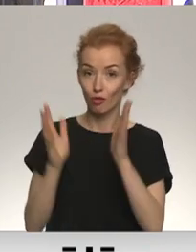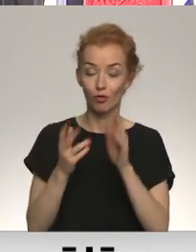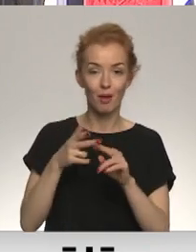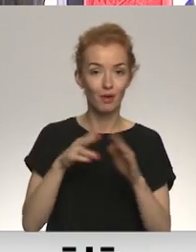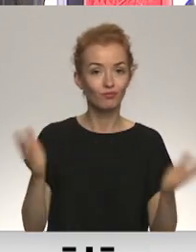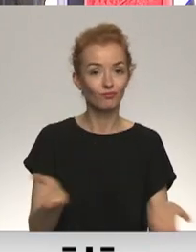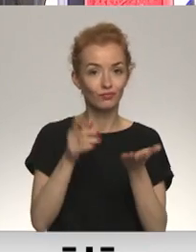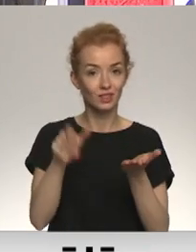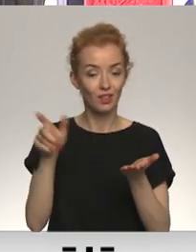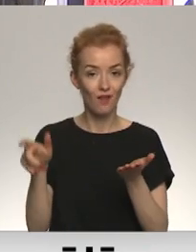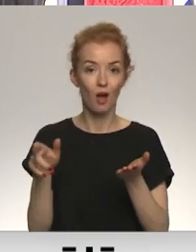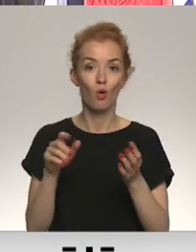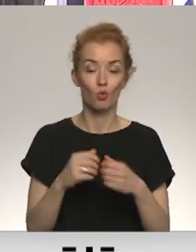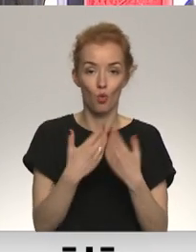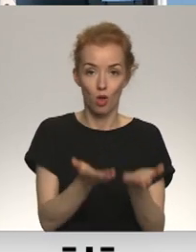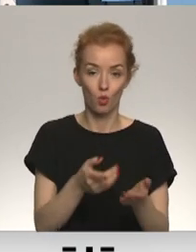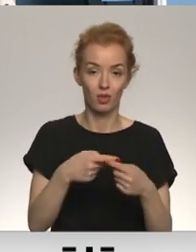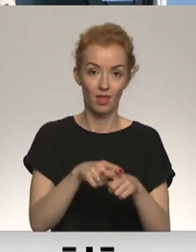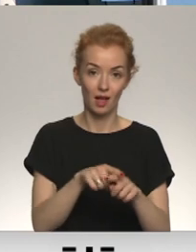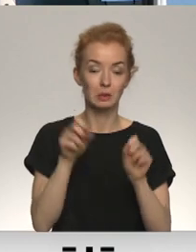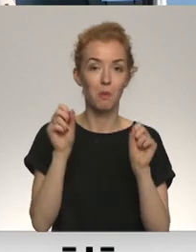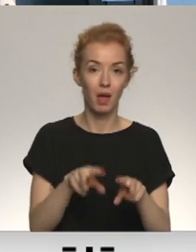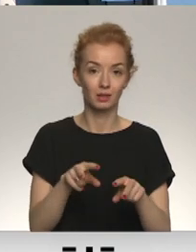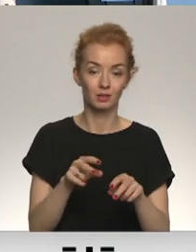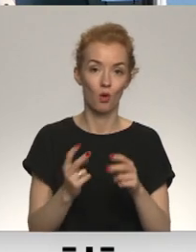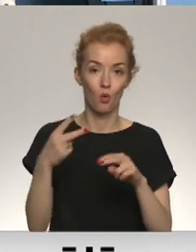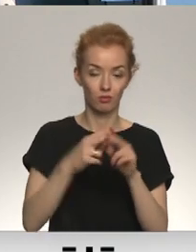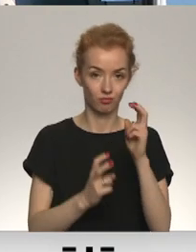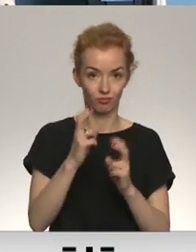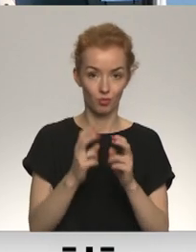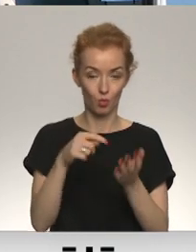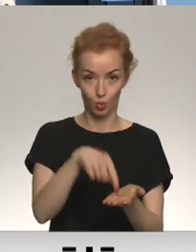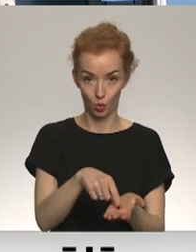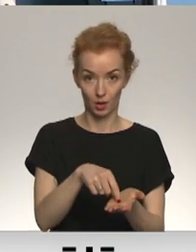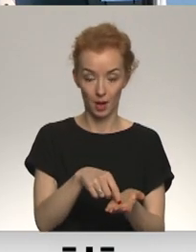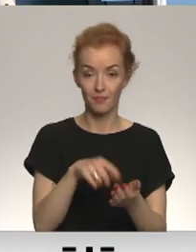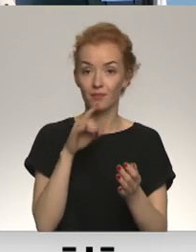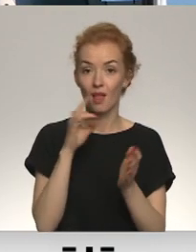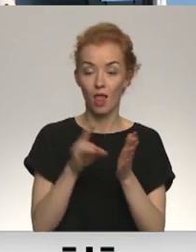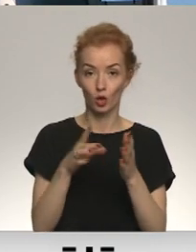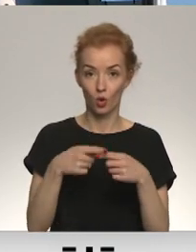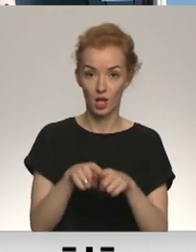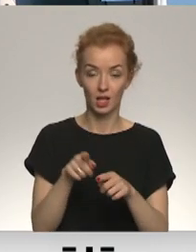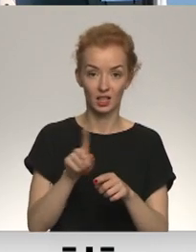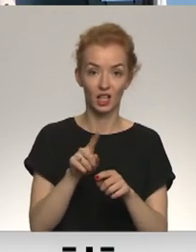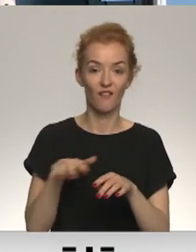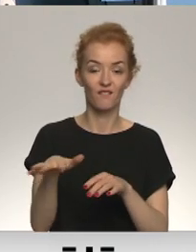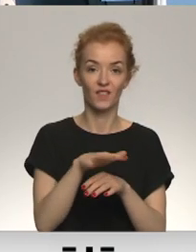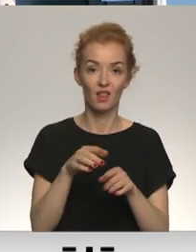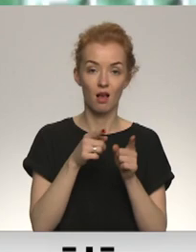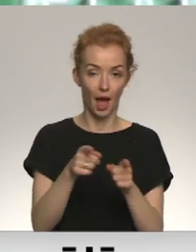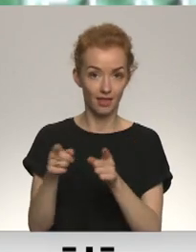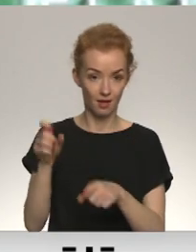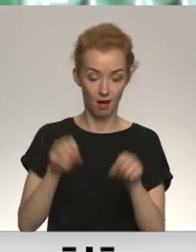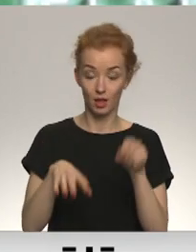iedrošināt cilvēkus atbrīvoties no elektroierīcēm, nododot tās pārstrādē. Elektroierīces ir klasificēts kā vidēji kaitīgi atkritumi.